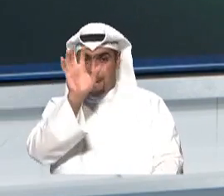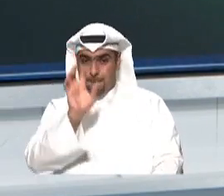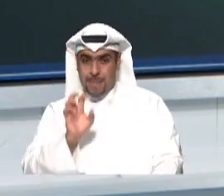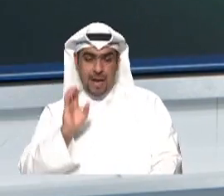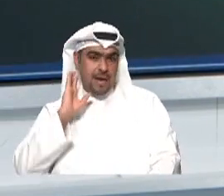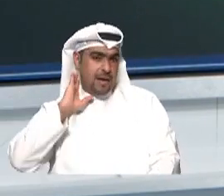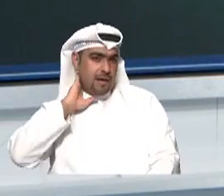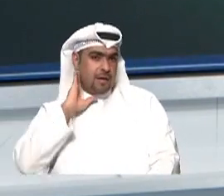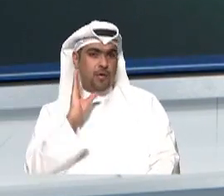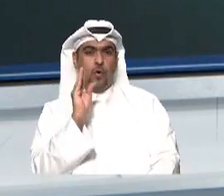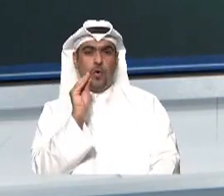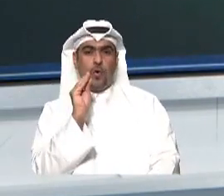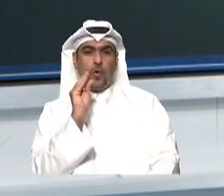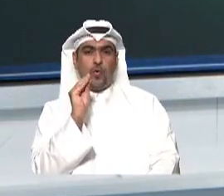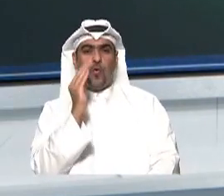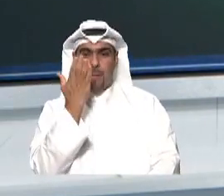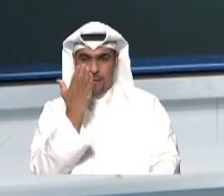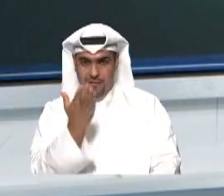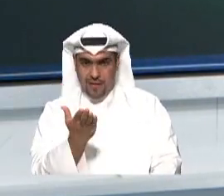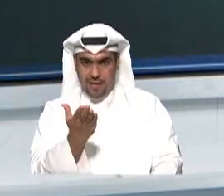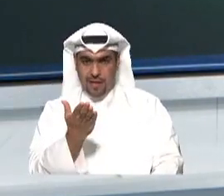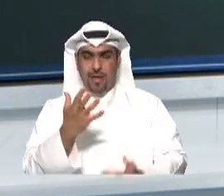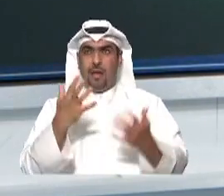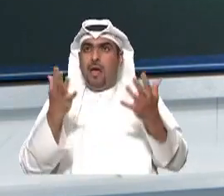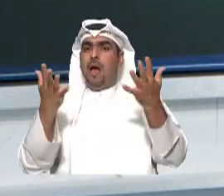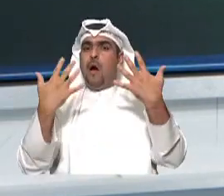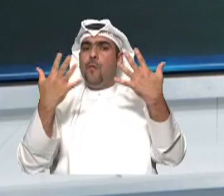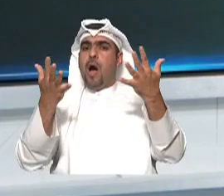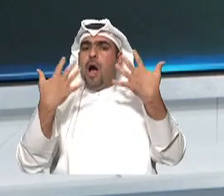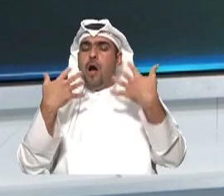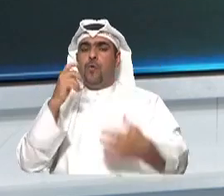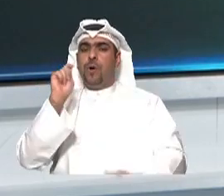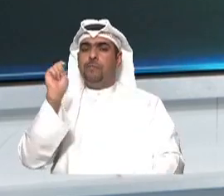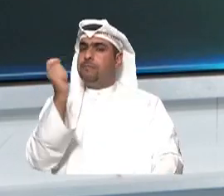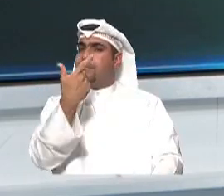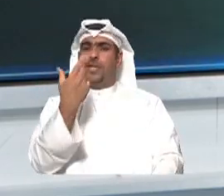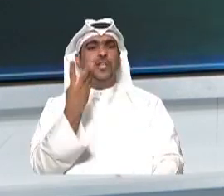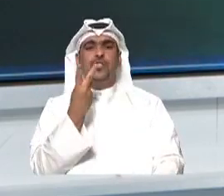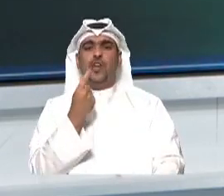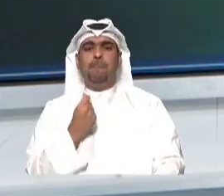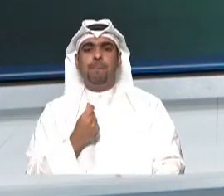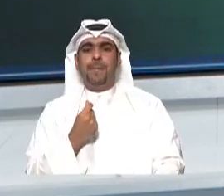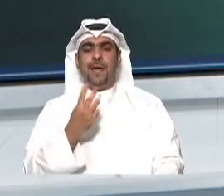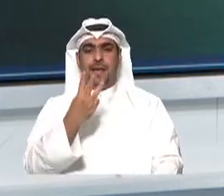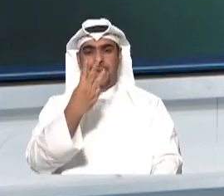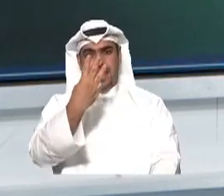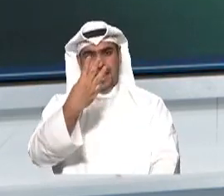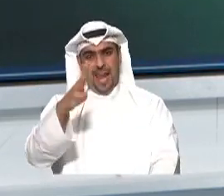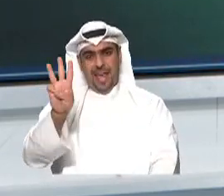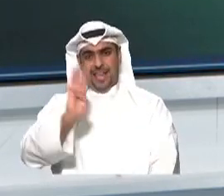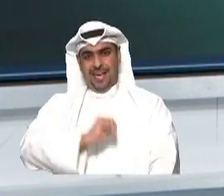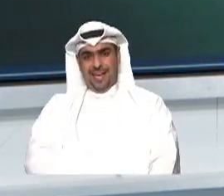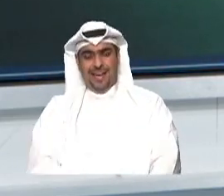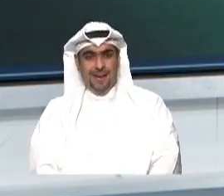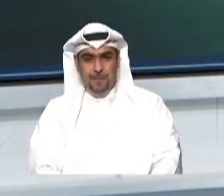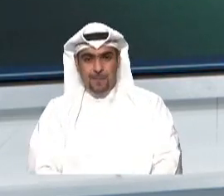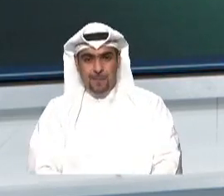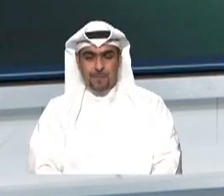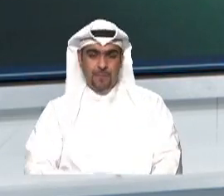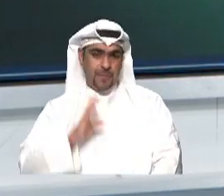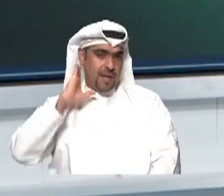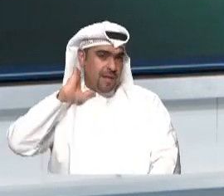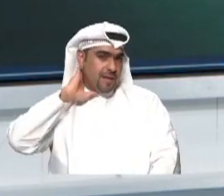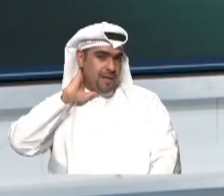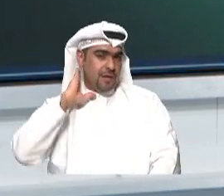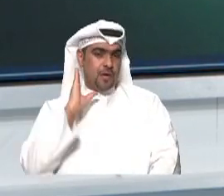معتدلة السرعة، تتراوح سرعتها بشكل عام ما بين 10 إلى 30 كيلومتر في الساعة. وأيضاً أعزائي المشاهدين، الرطوبة النسبية